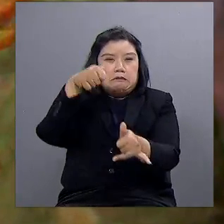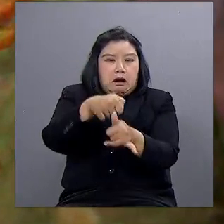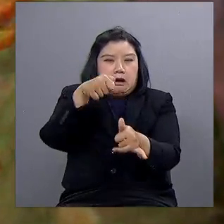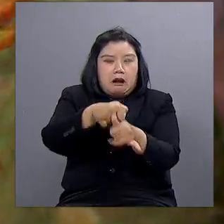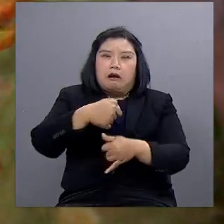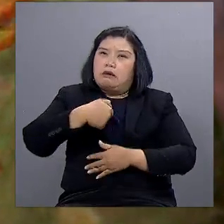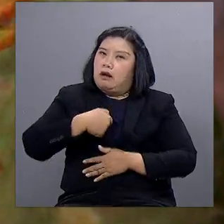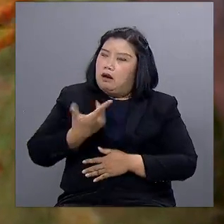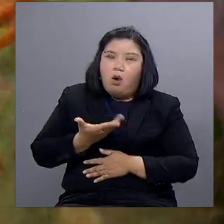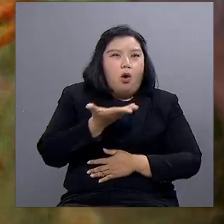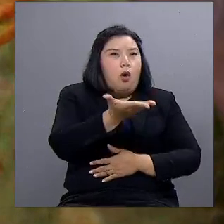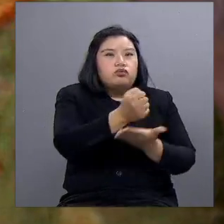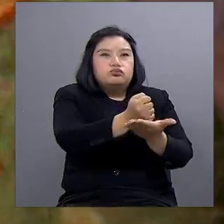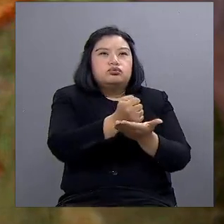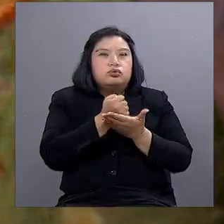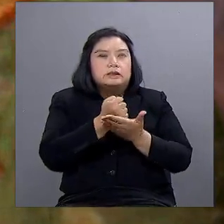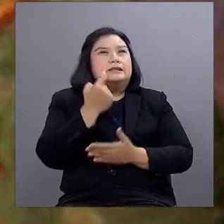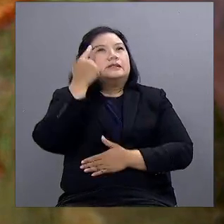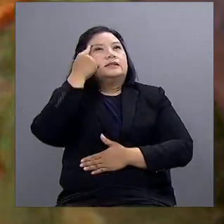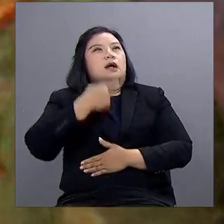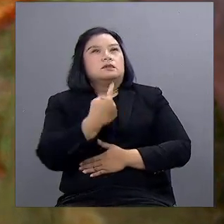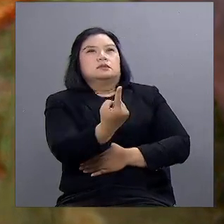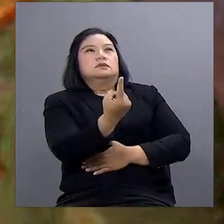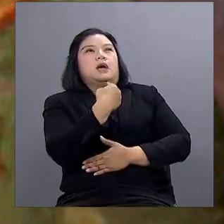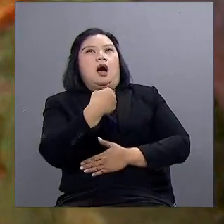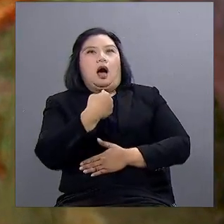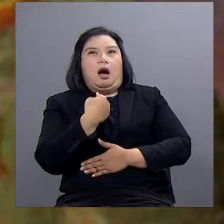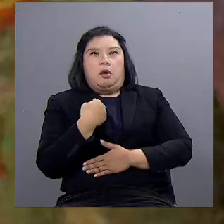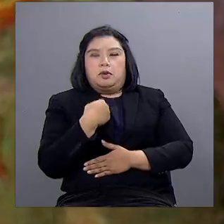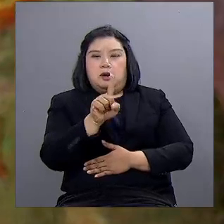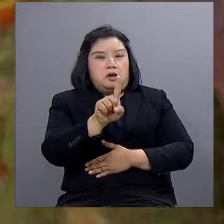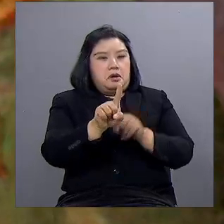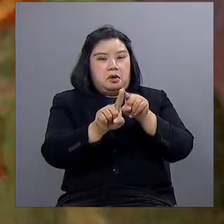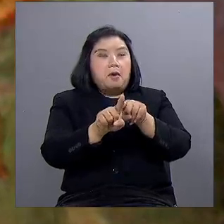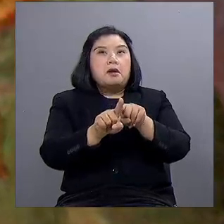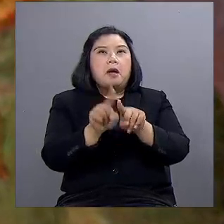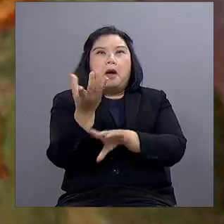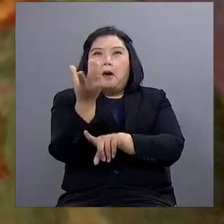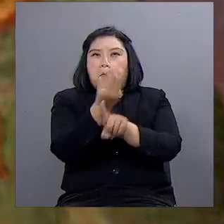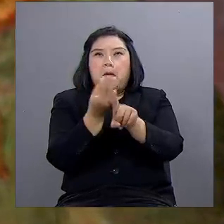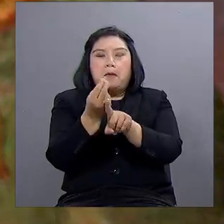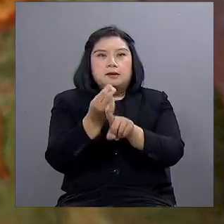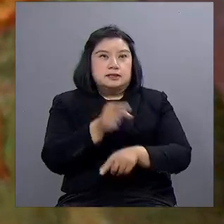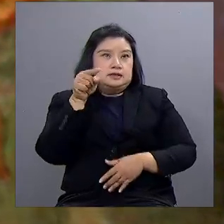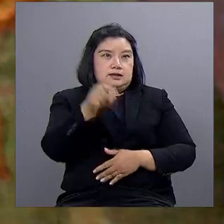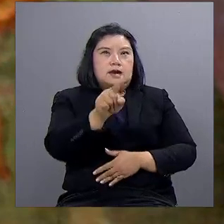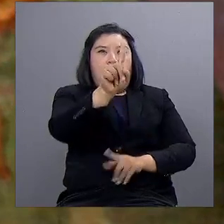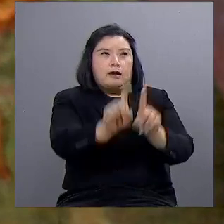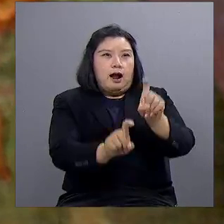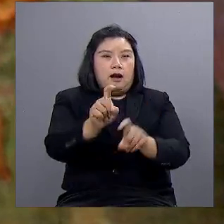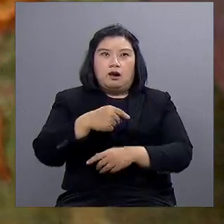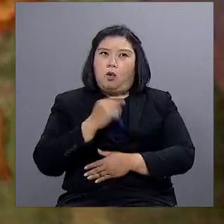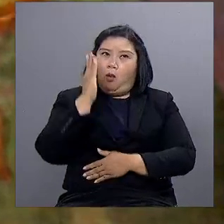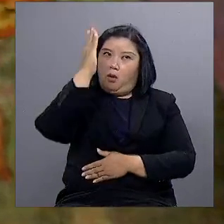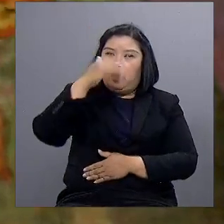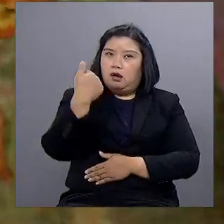จ้าโปรดประทานพรให้ข้าพระบาทมีนิ้วเพชรชี้ผู้ใดก็มวยชีวิตเพื่อให้ใครๆได้ยำเกรงข้าพระบาท